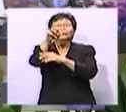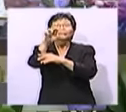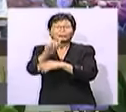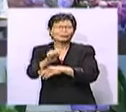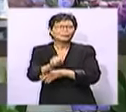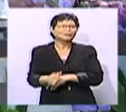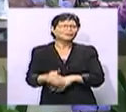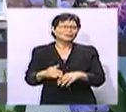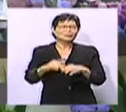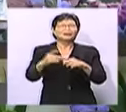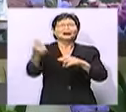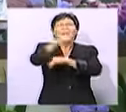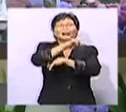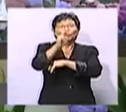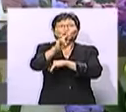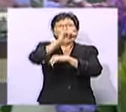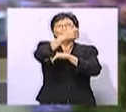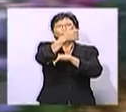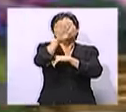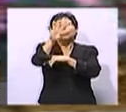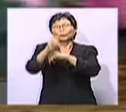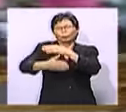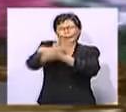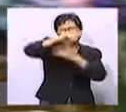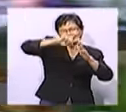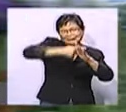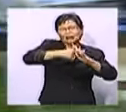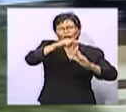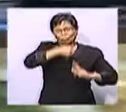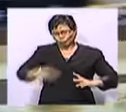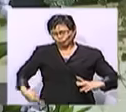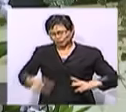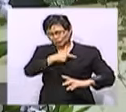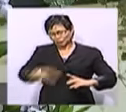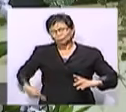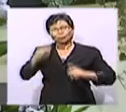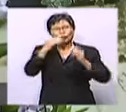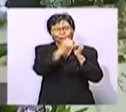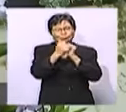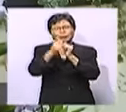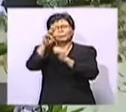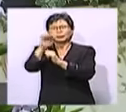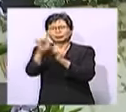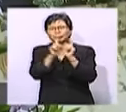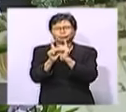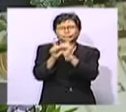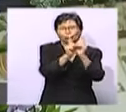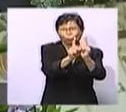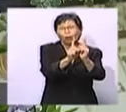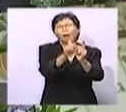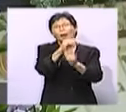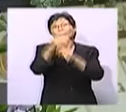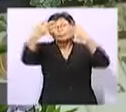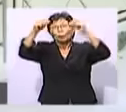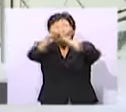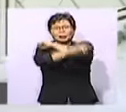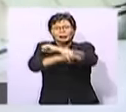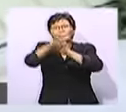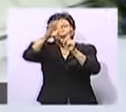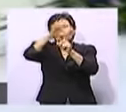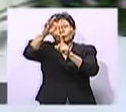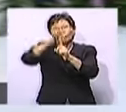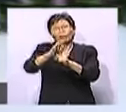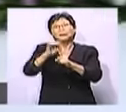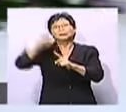kedua mesyuarat yang bermula kira-kira 10.40 minit pagi itu, raja-raja Melayu diiringi menteri besar masing-masing, manakala yang di-Pertua Negeri Pulau